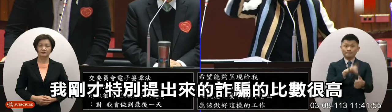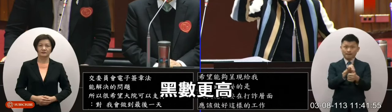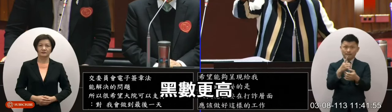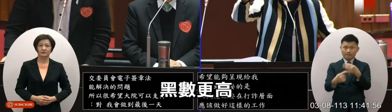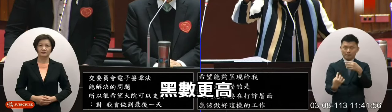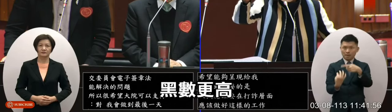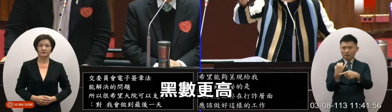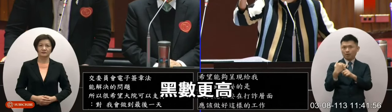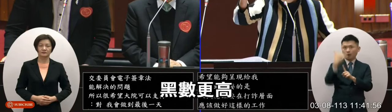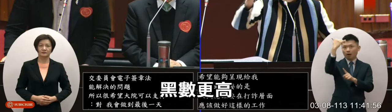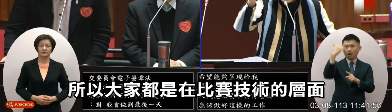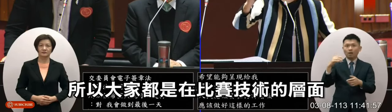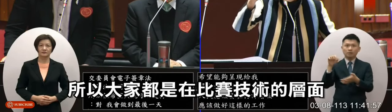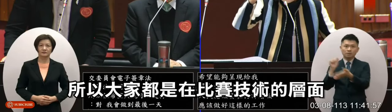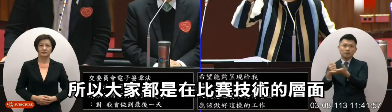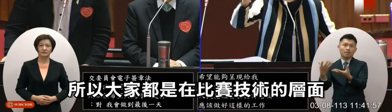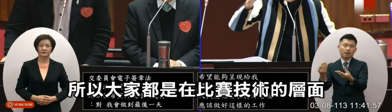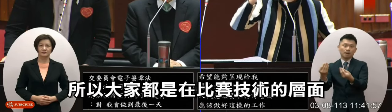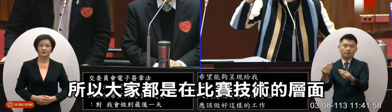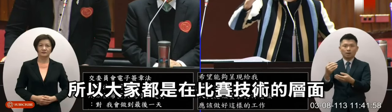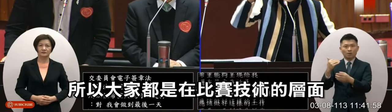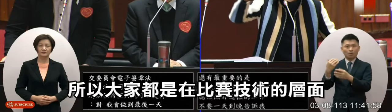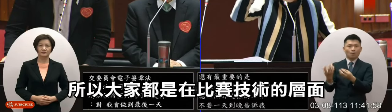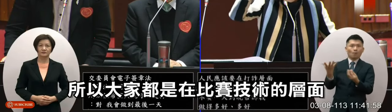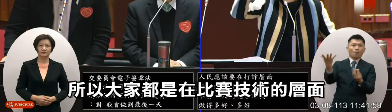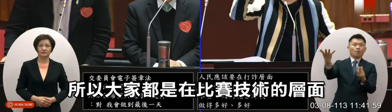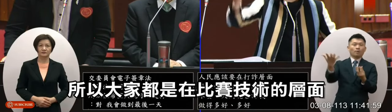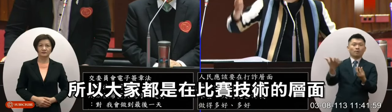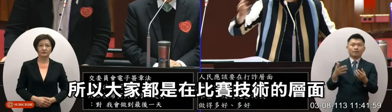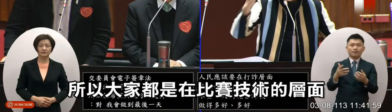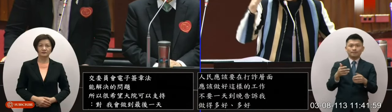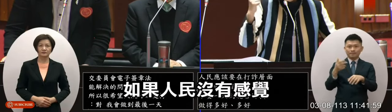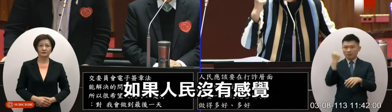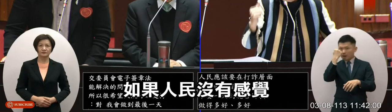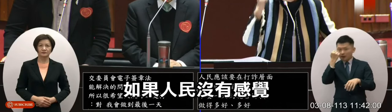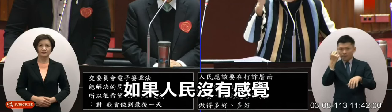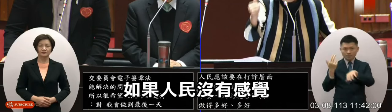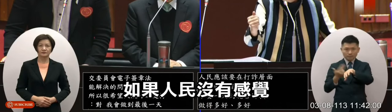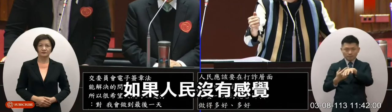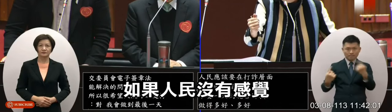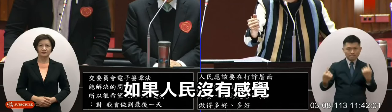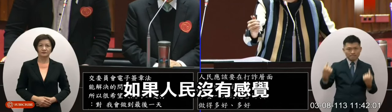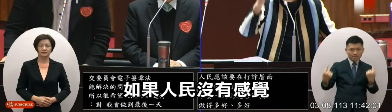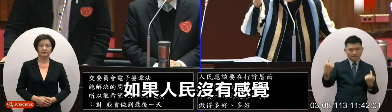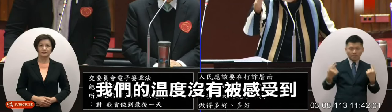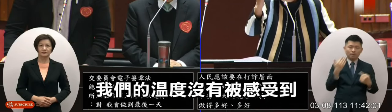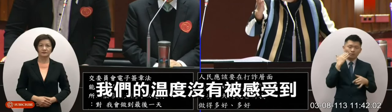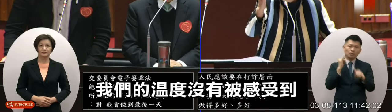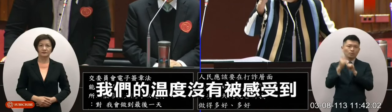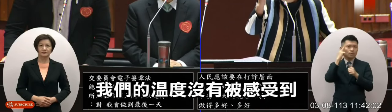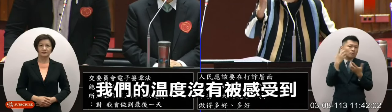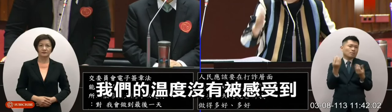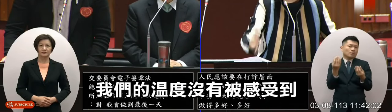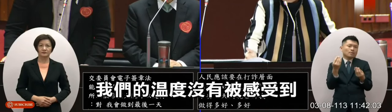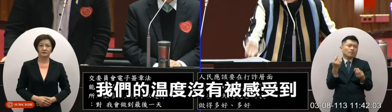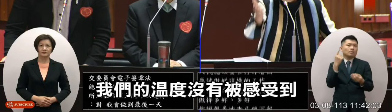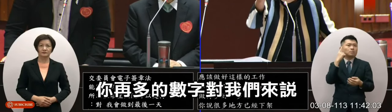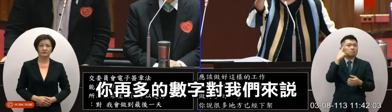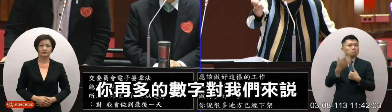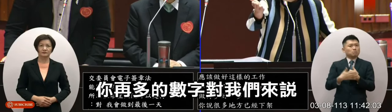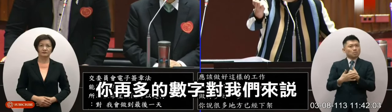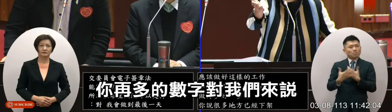高，黑数更高，所以大家都是在比赛技术的层面。如果人民没有感觉我们的温度没有被感